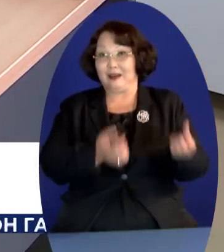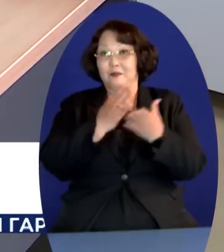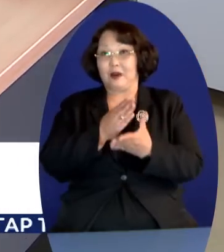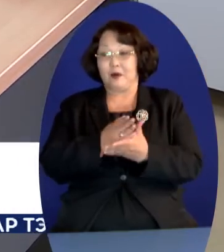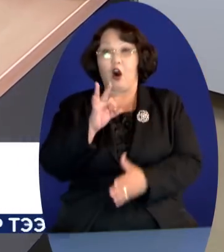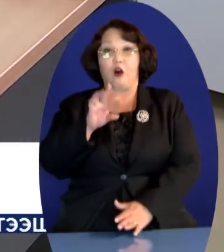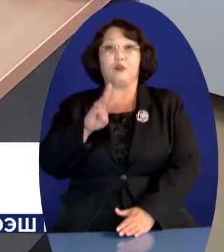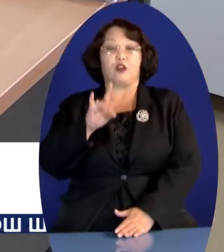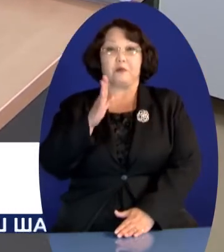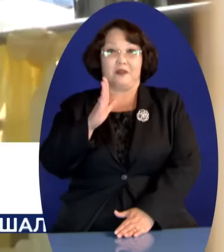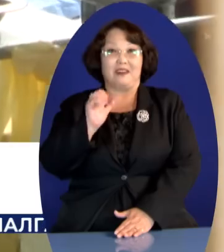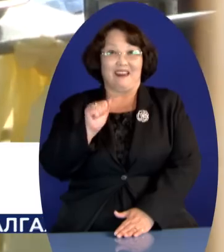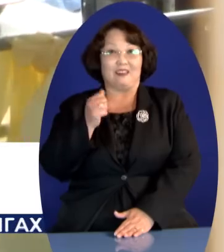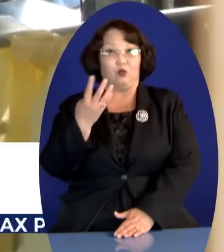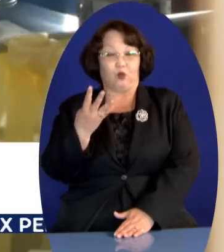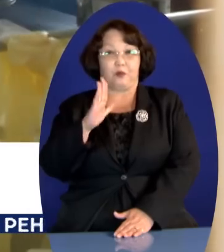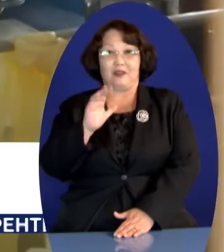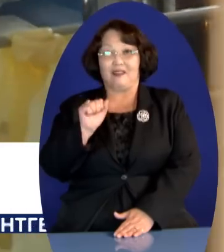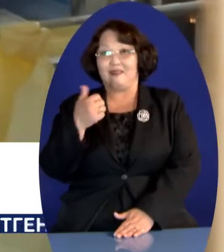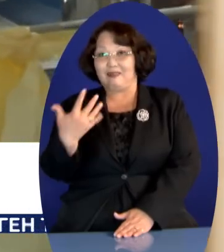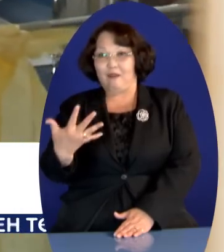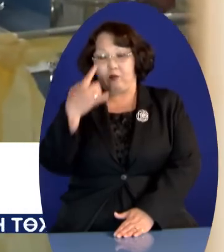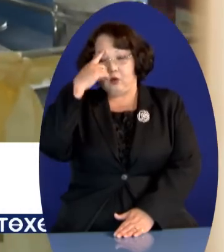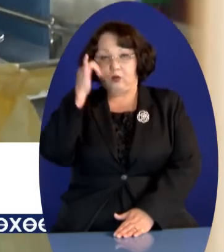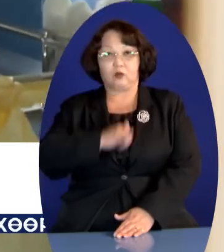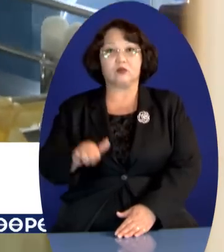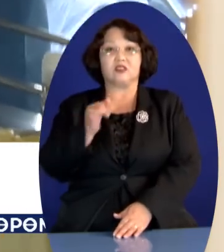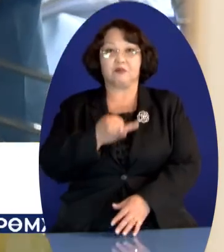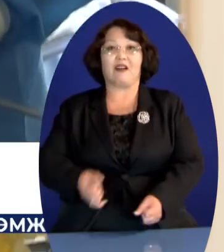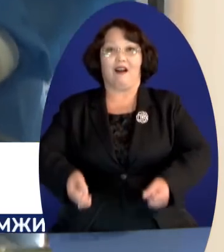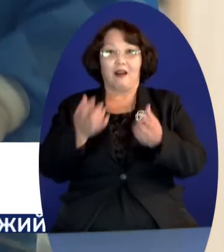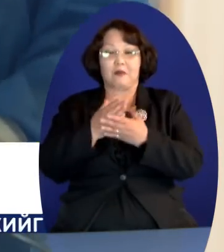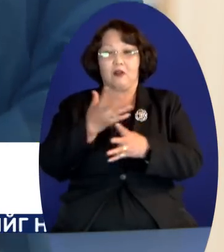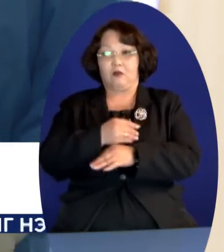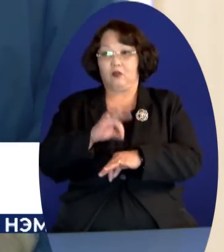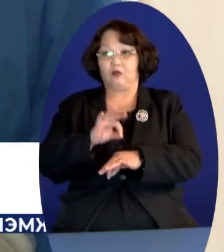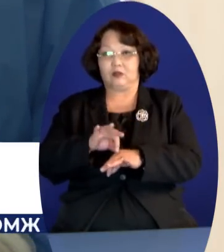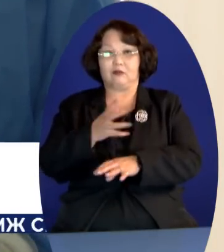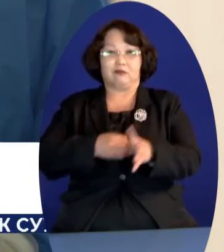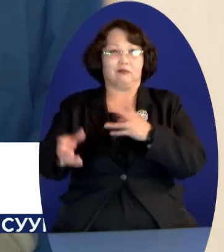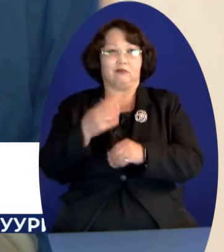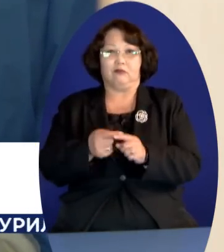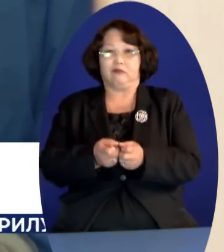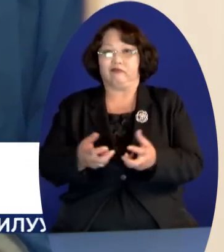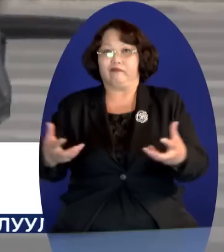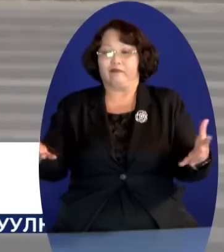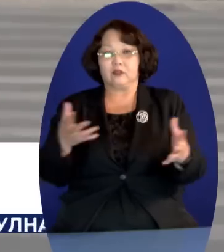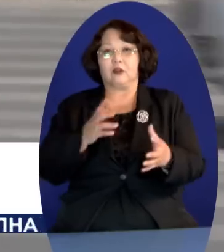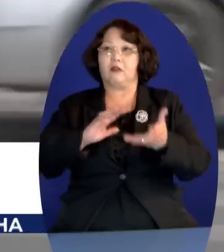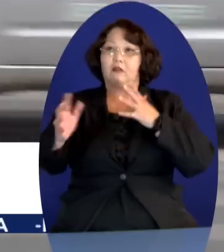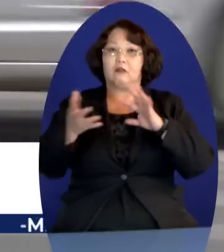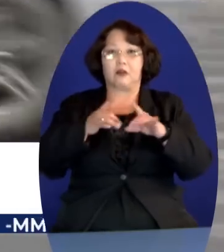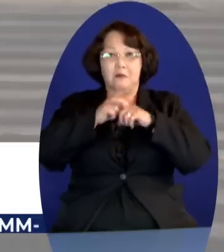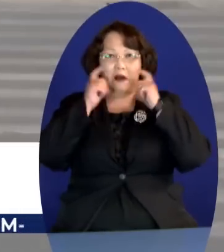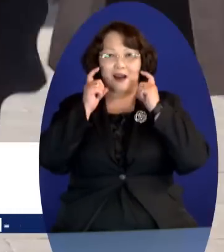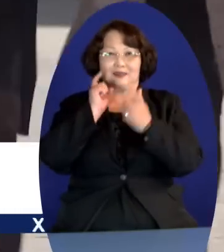Омикроны BA4, BA5 хувилбар манай улсад бүртгэгдсэнтэй холбоотойгоор халдварын тохиолдол эрс нэмэгдэж байна. За тиймээс олон нийтийн газар амны хаал